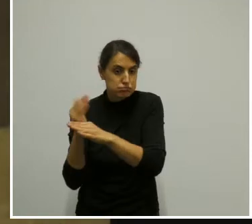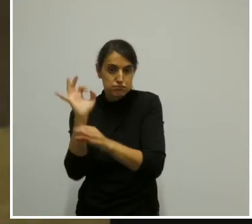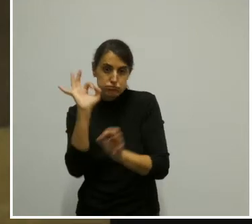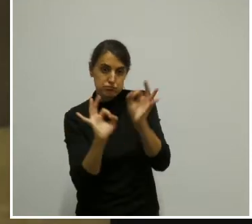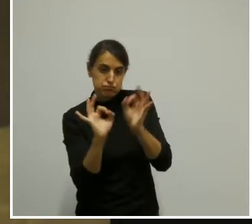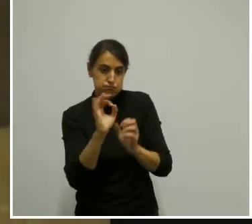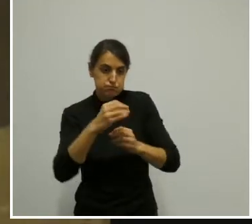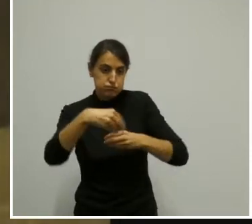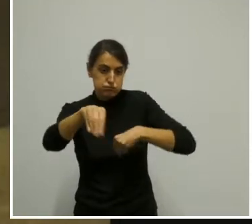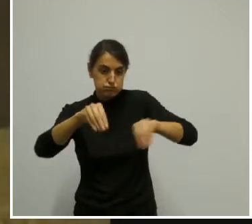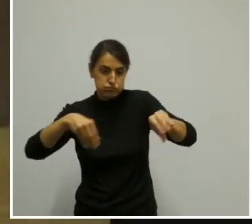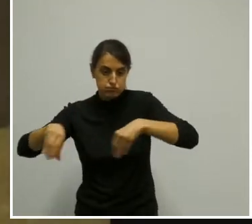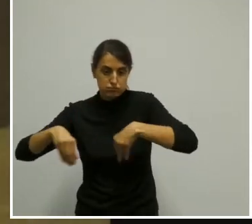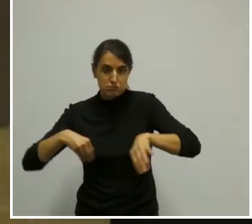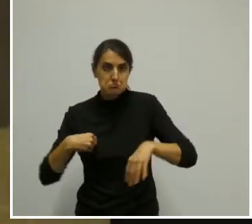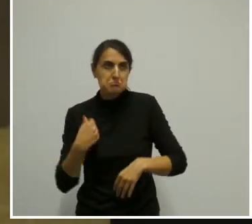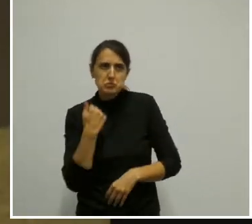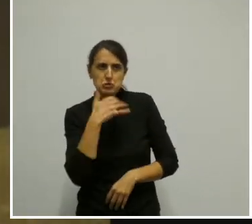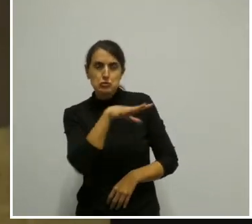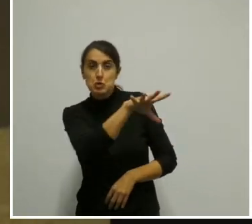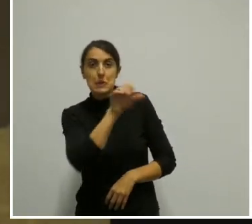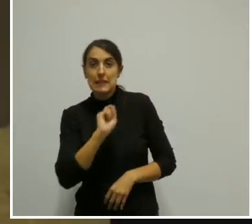nivell de l'AFA, no entenem com es fa